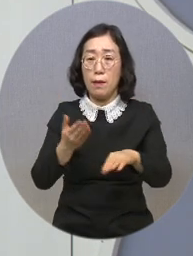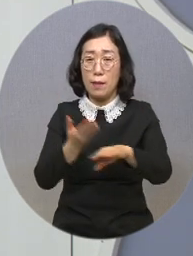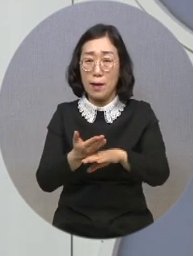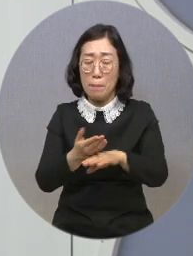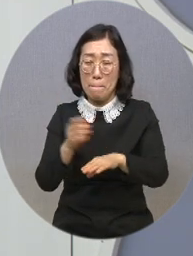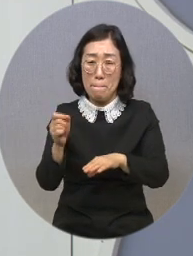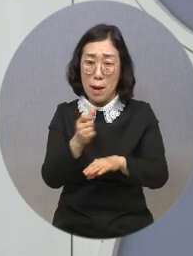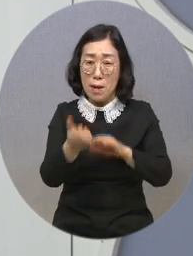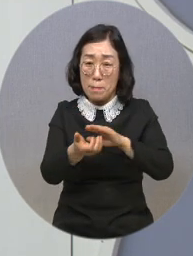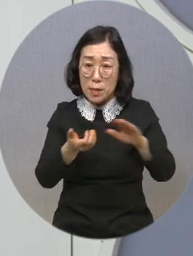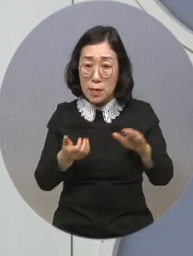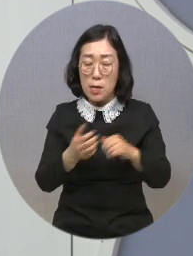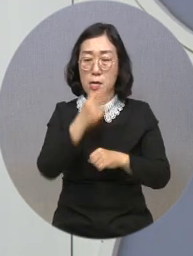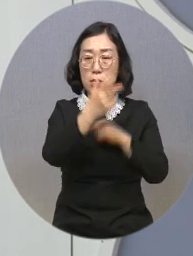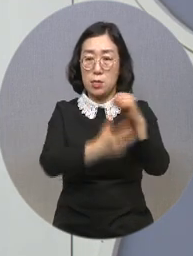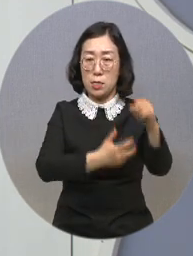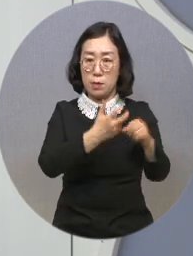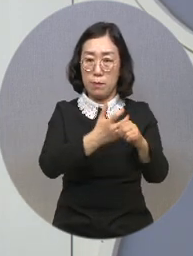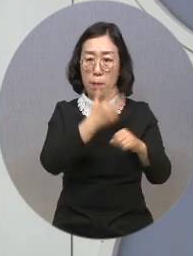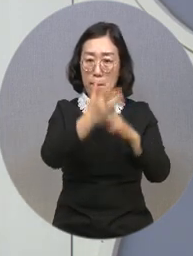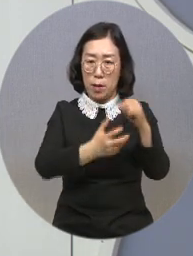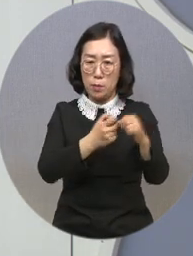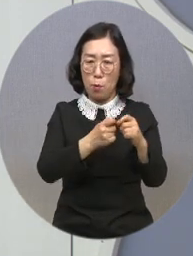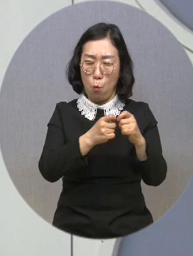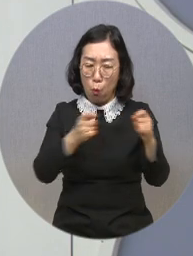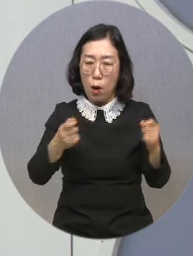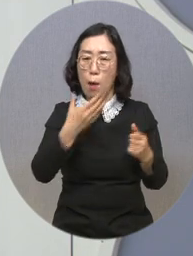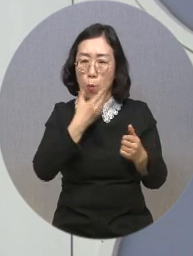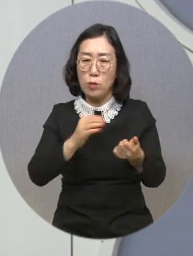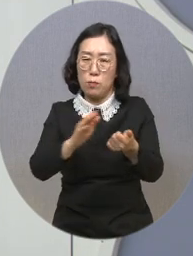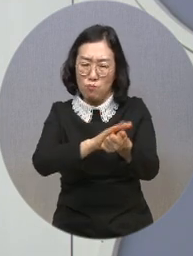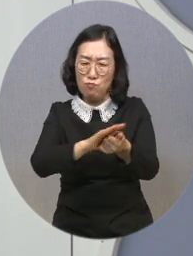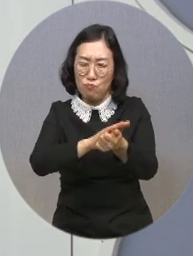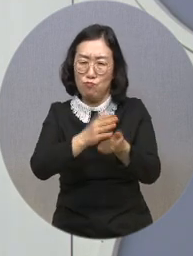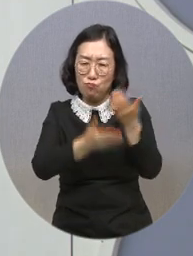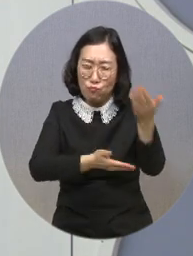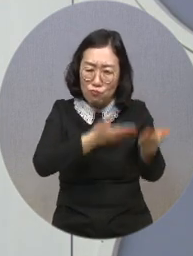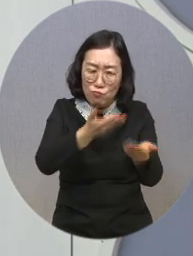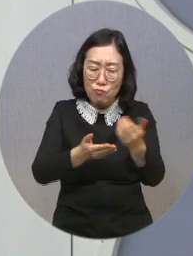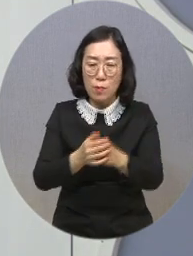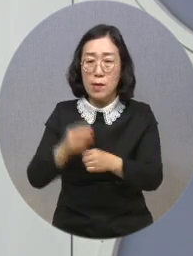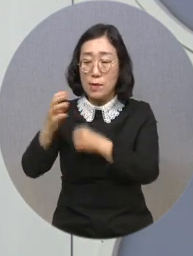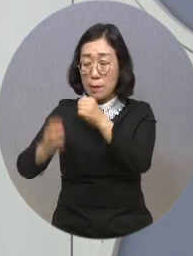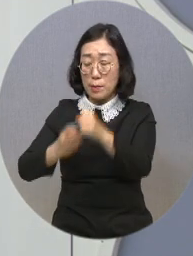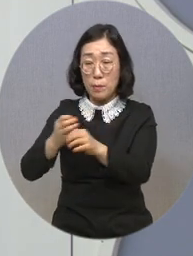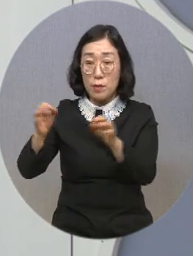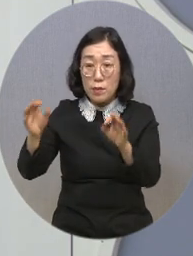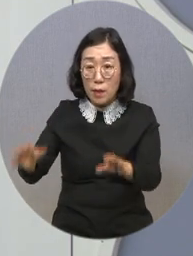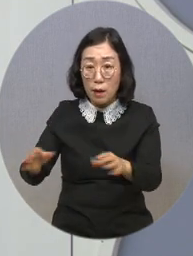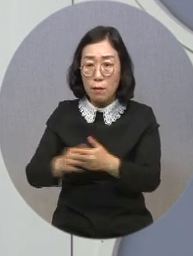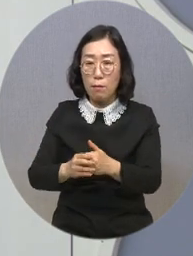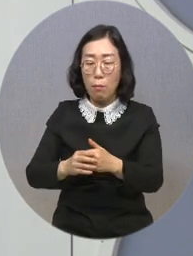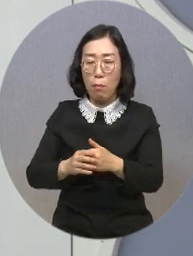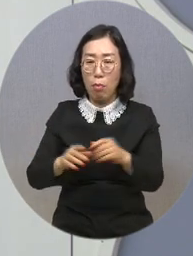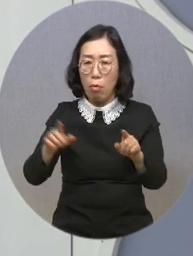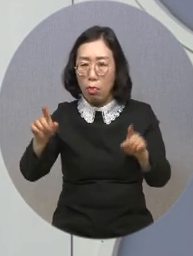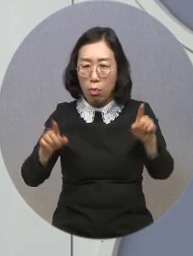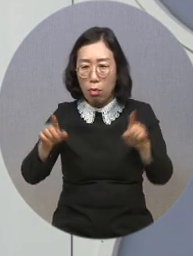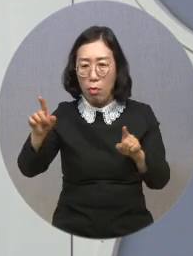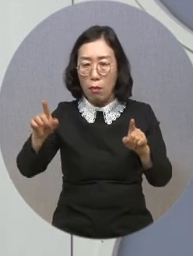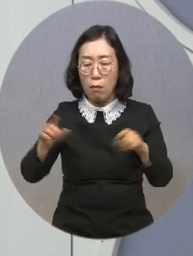비해서 선진국은 70년, 80년을 했는데 우리는 30년밖에 안 됐기 때문에 그만큼 일천합니다.